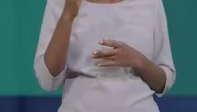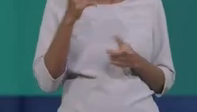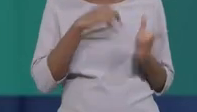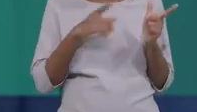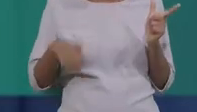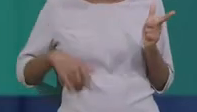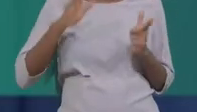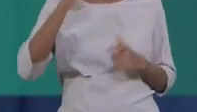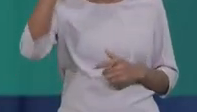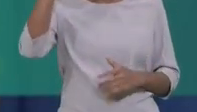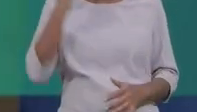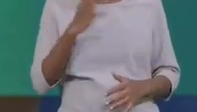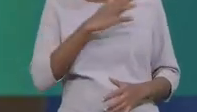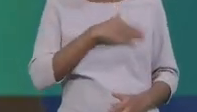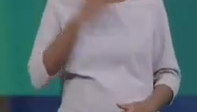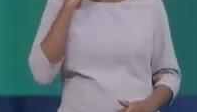Aider.